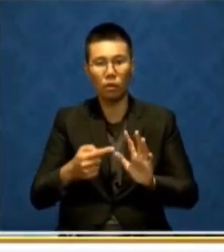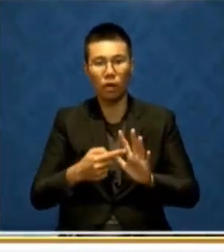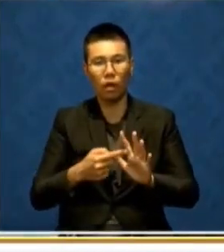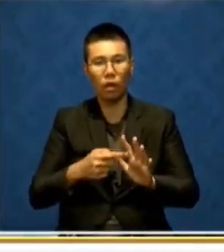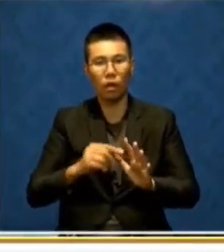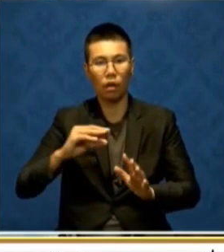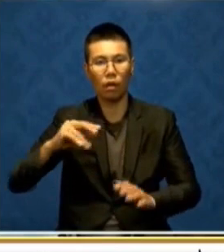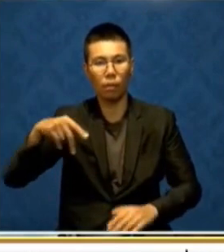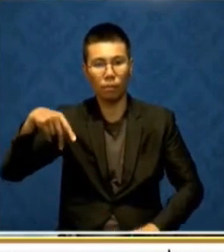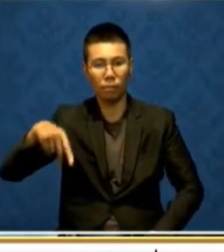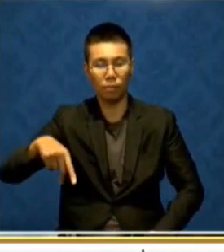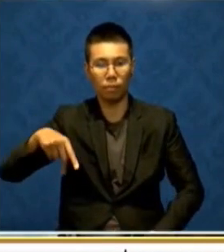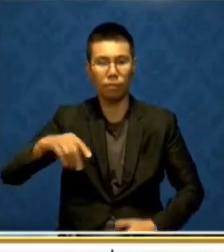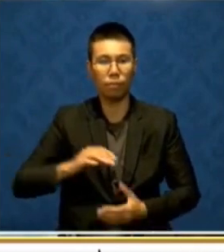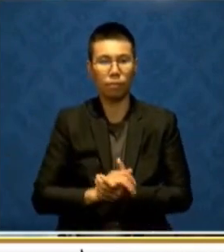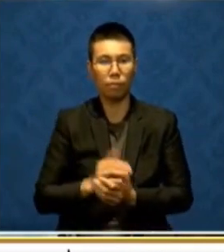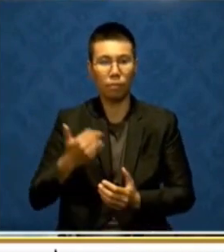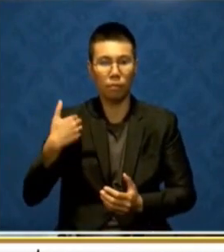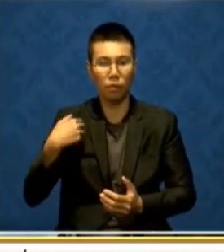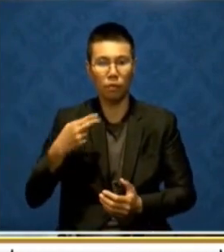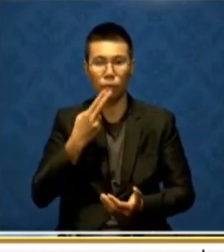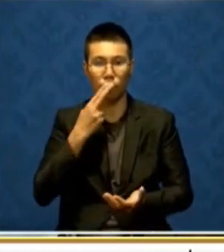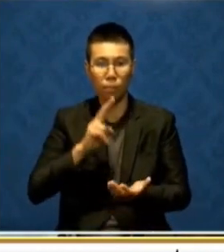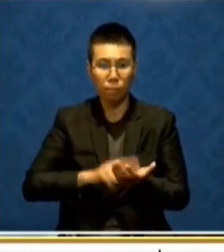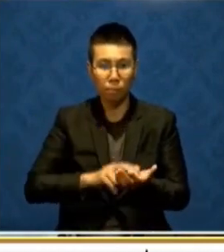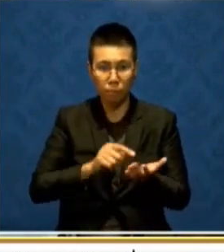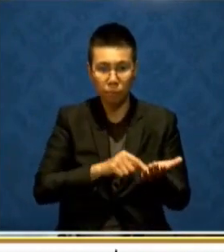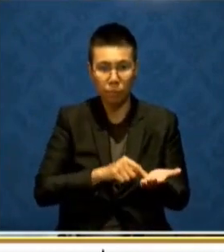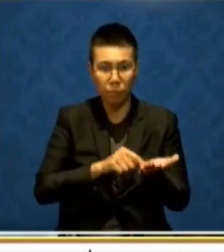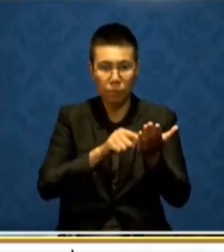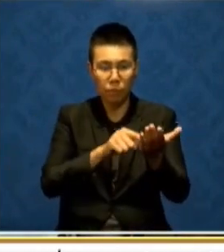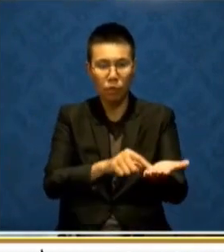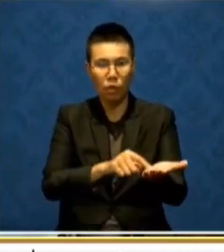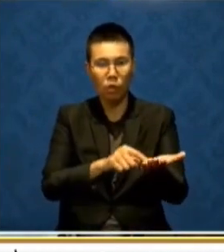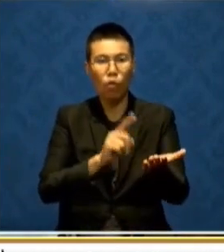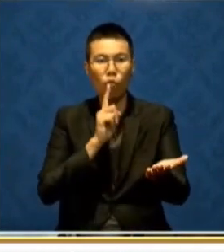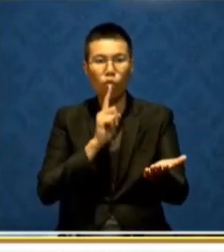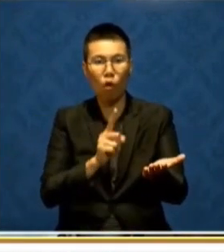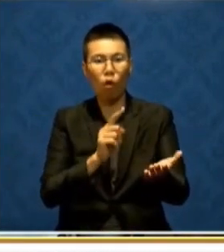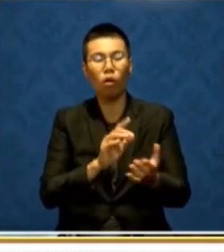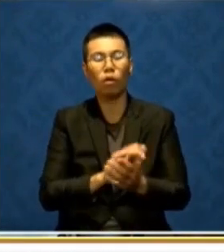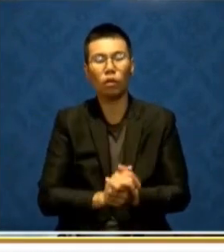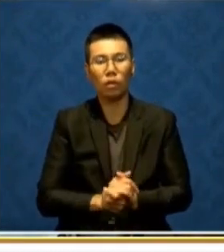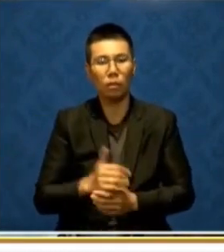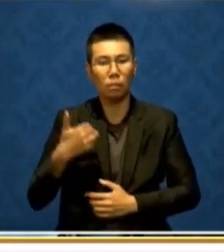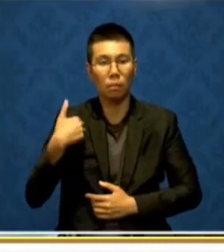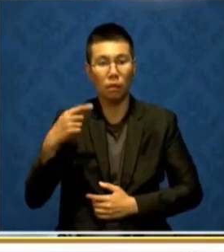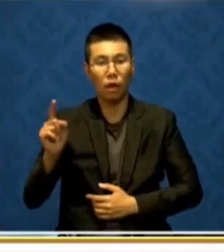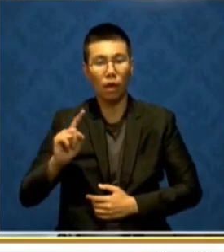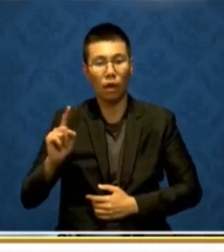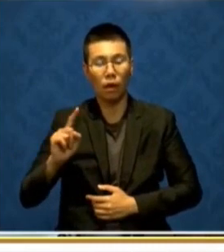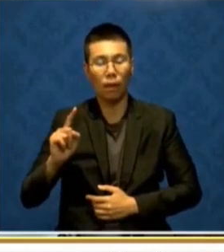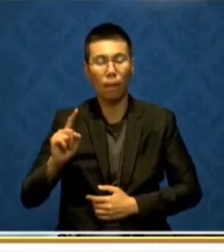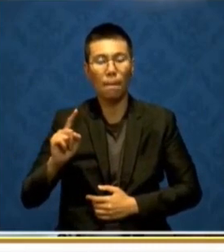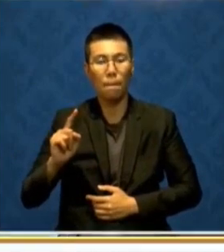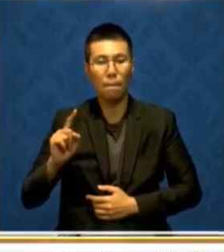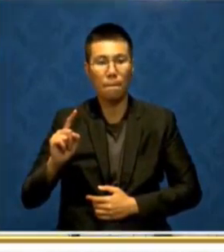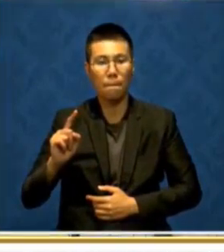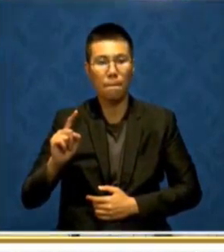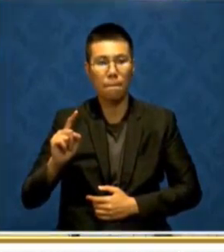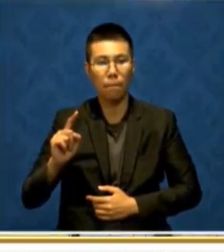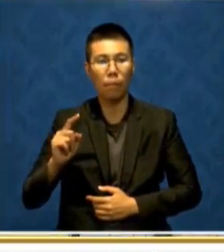คำทสือรองเรีนถึงในฉลมพกเมืองมีสีในยกโรการเหือนสุบนนาโพเนองจากว่